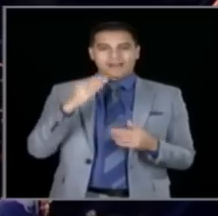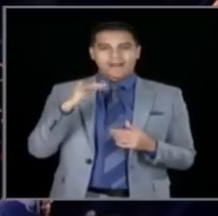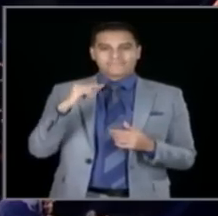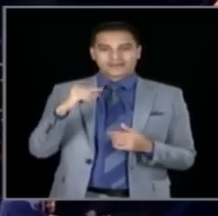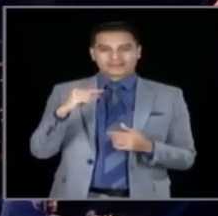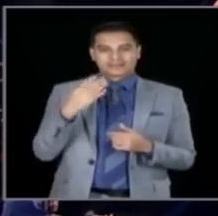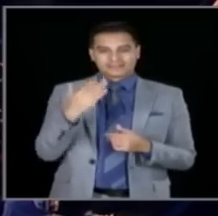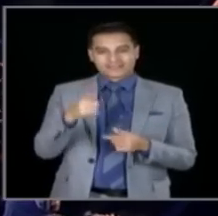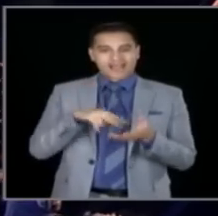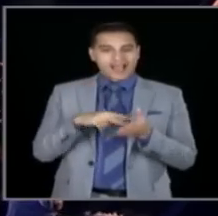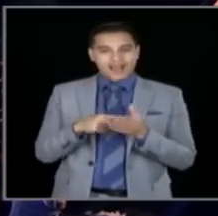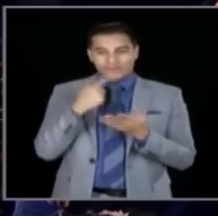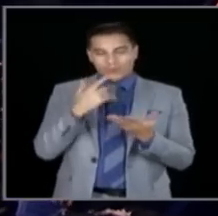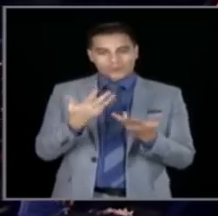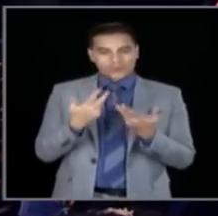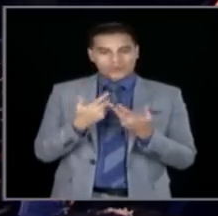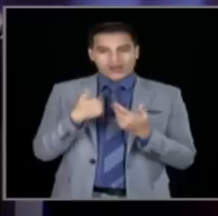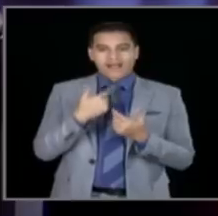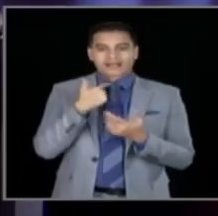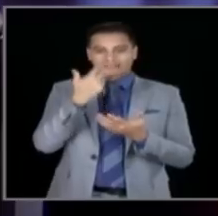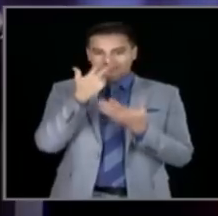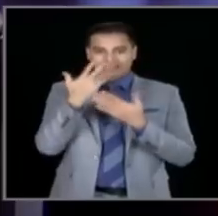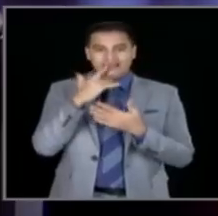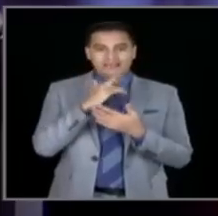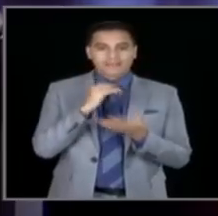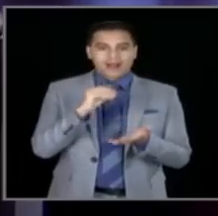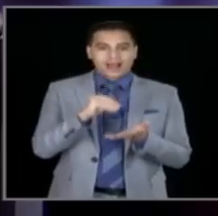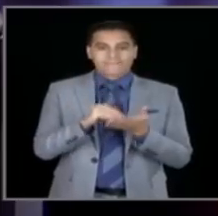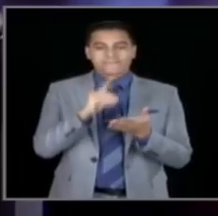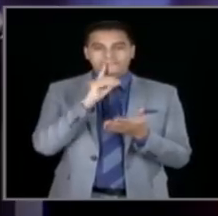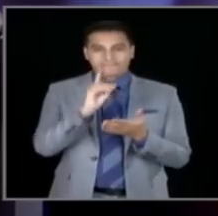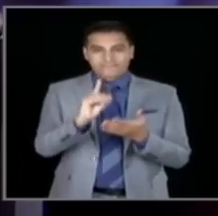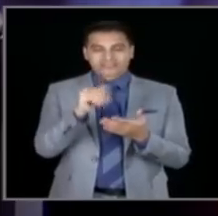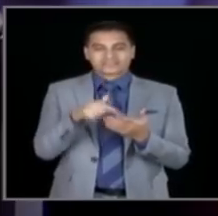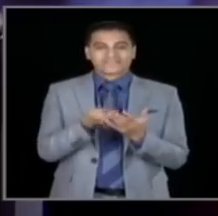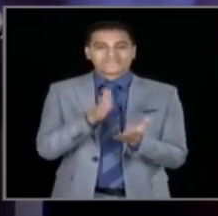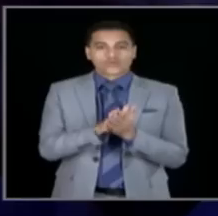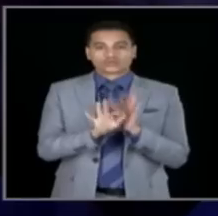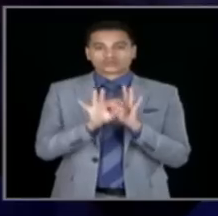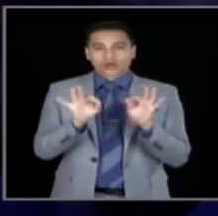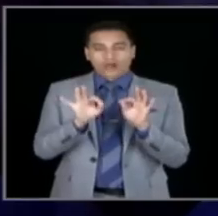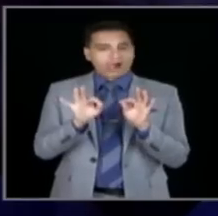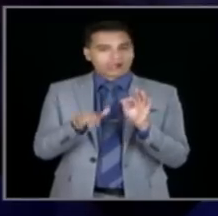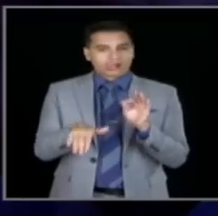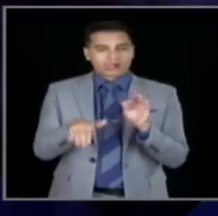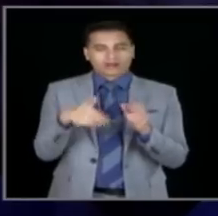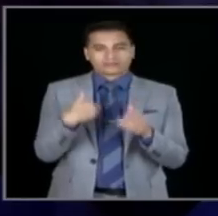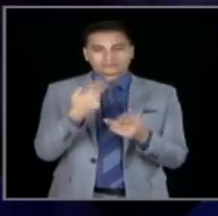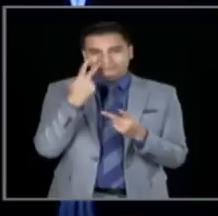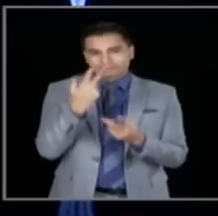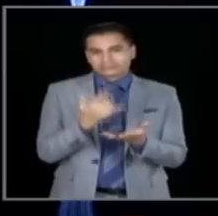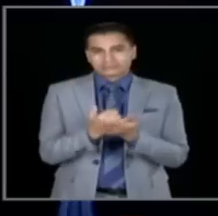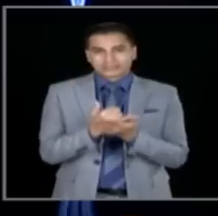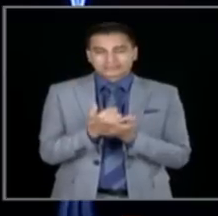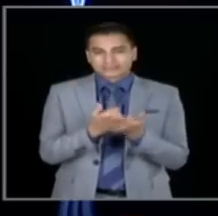محمد، ازيك يا سيف؟ ازي حضرتك يا مستر عصام؟ احكي لي بقى. كان نفسي دايما اشارك، بس ما كانش بيجي الفرصة. المدرسة عندنا كانت مش عارفة تقدم